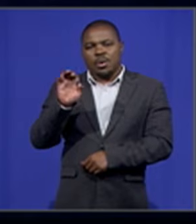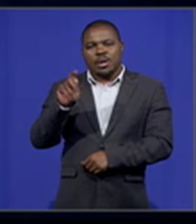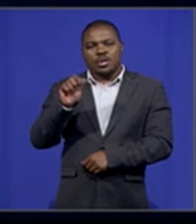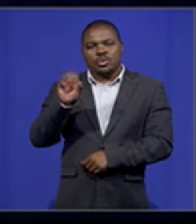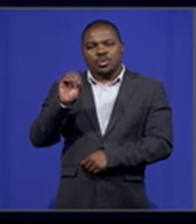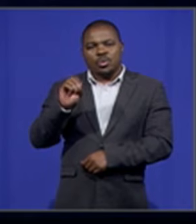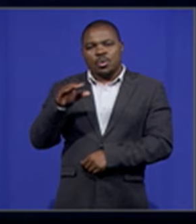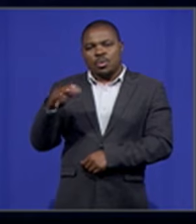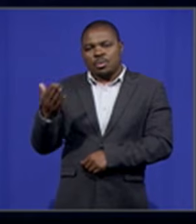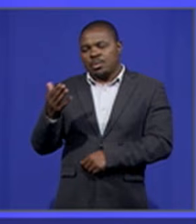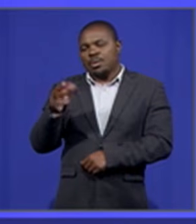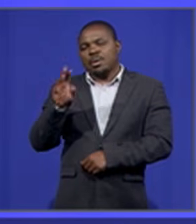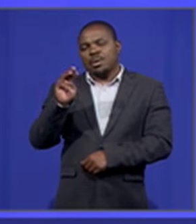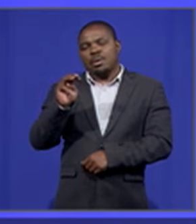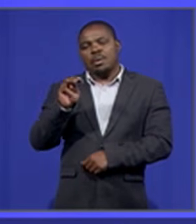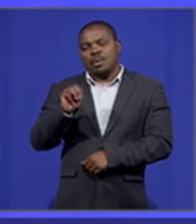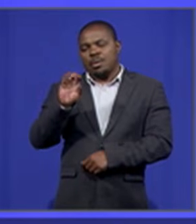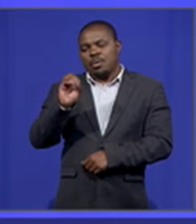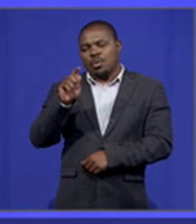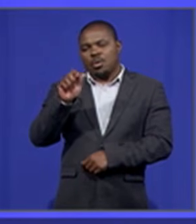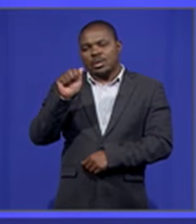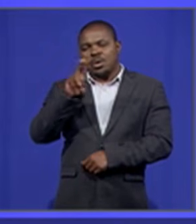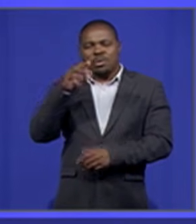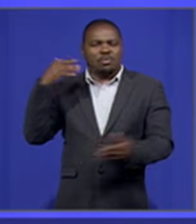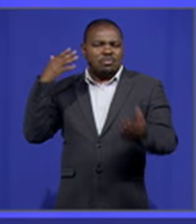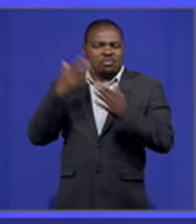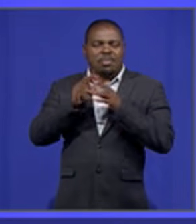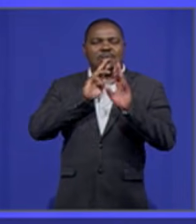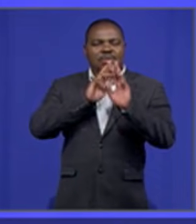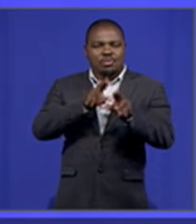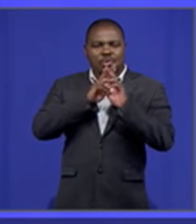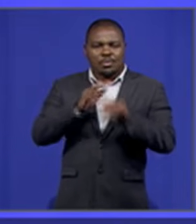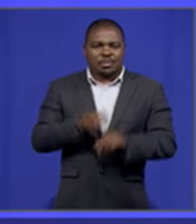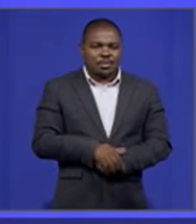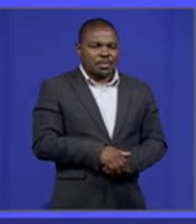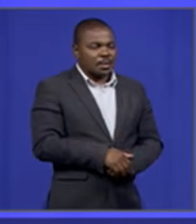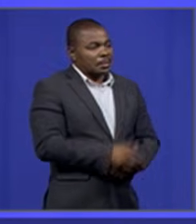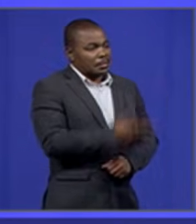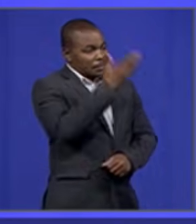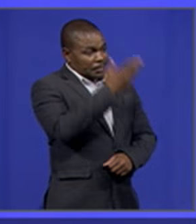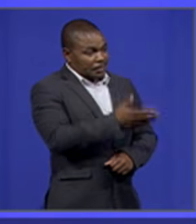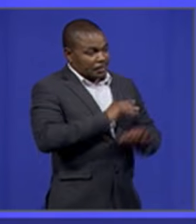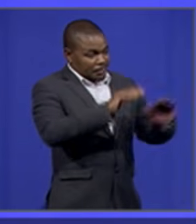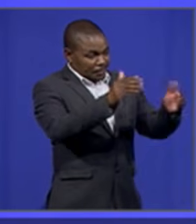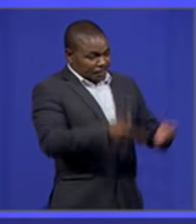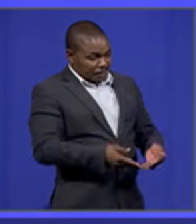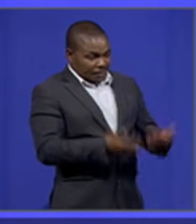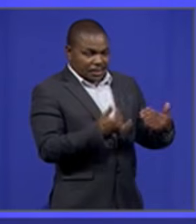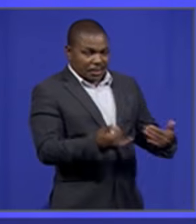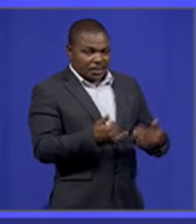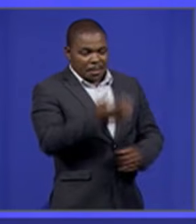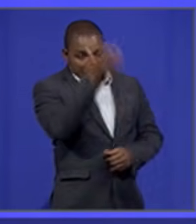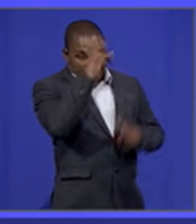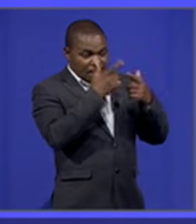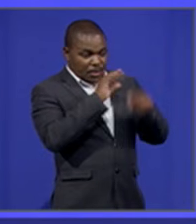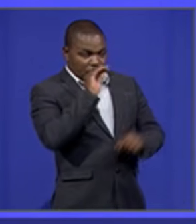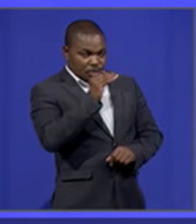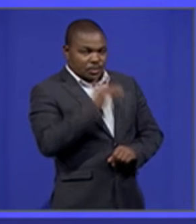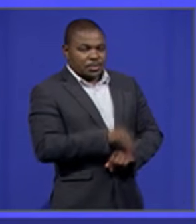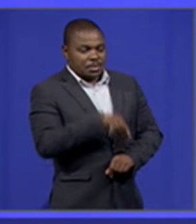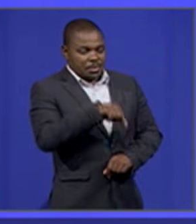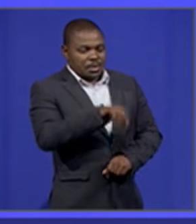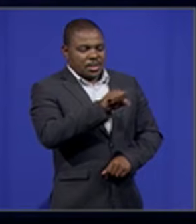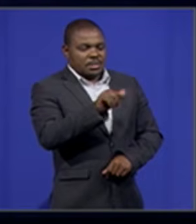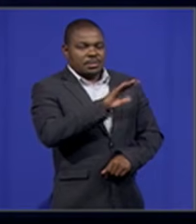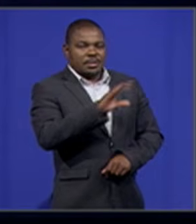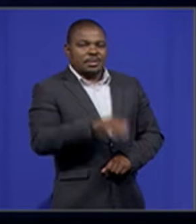tlišetša ka tsona ditaba tše tša Shebe Mapena. Koketšo Motau re a lamogela ditabeng tša rena tša leleme la Sepedi mo SABC. Ke